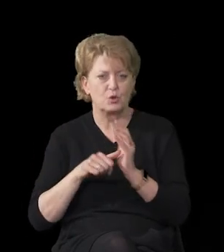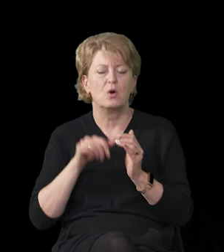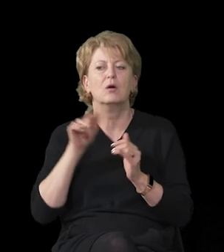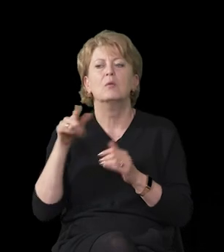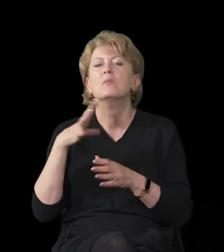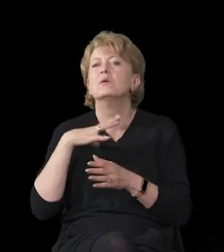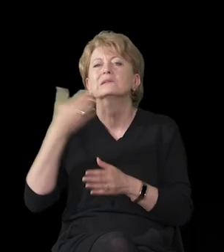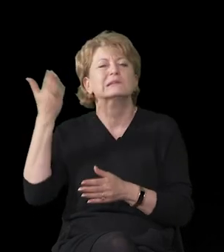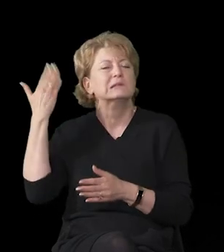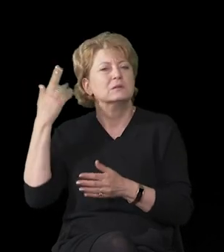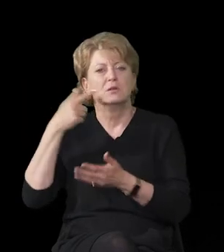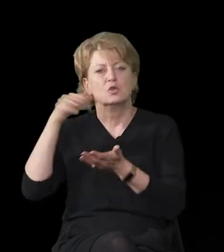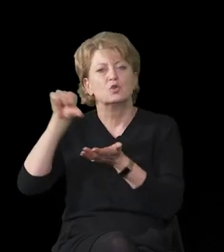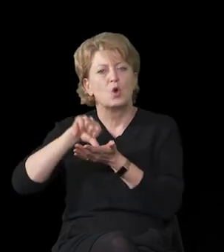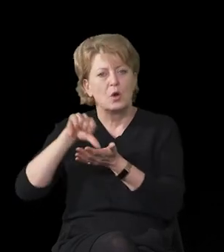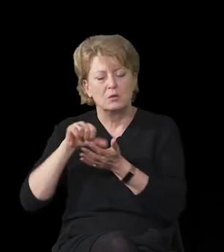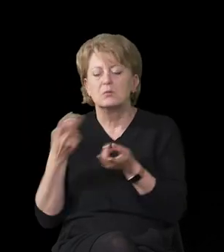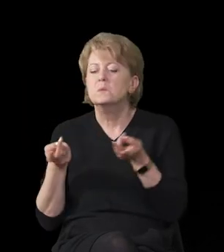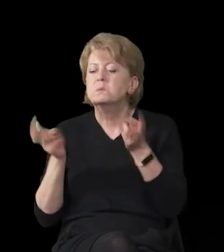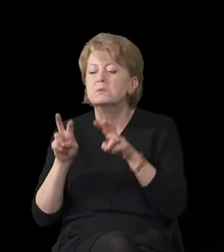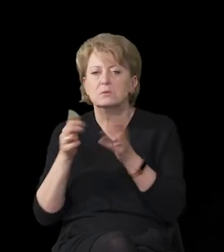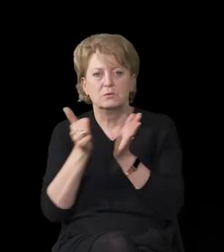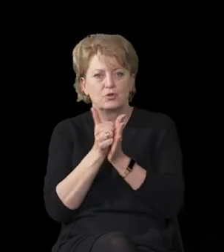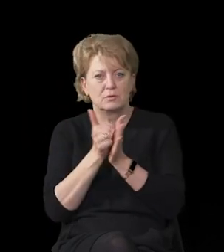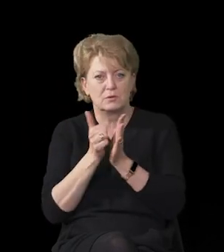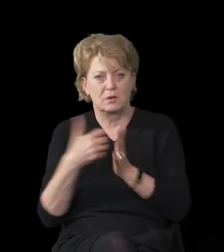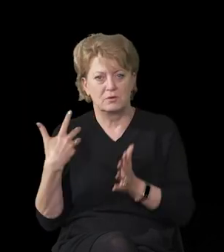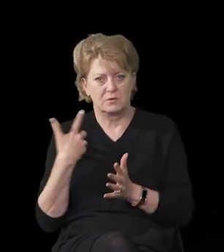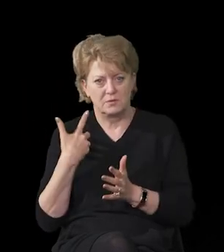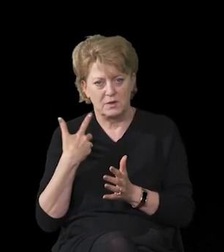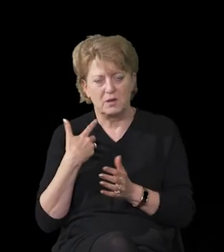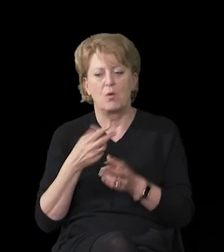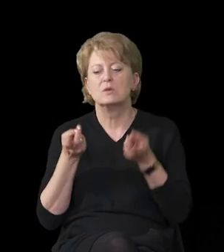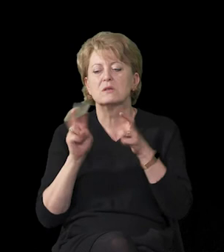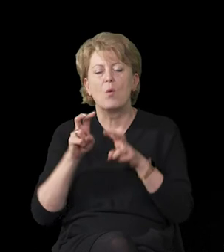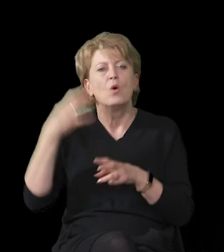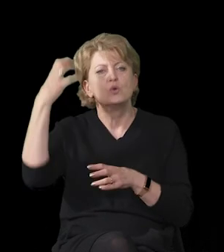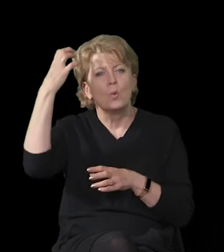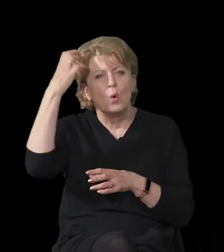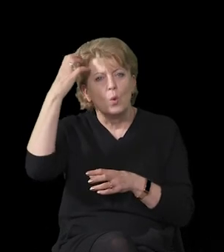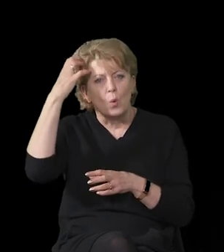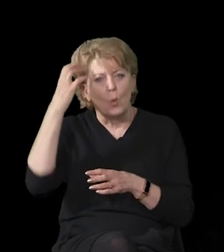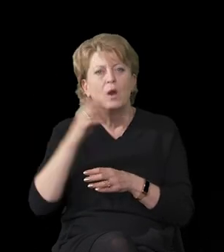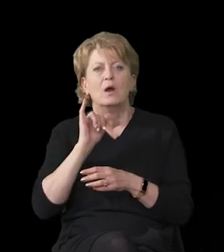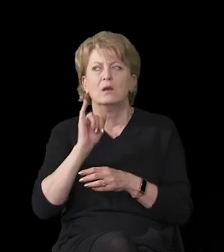został w XVI wieku przez króla Fasilidesa i znajduje się tam no, ewenement na